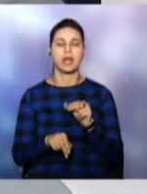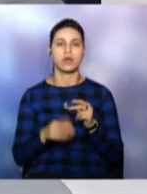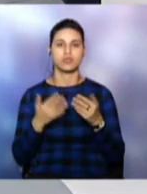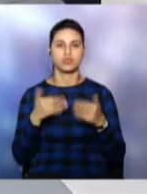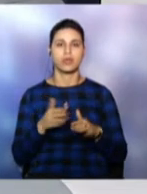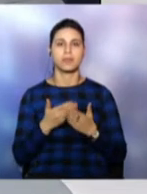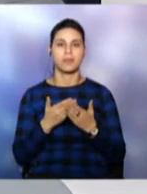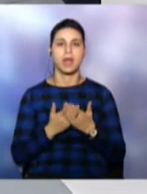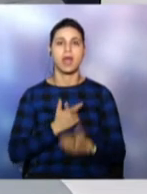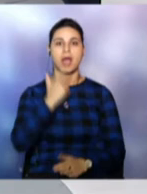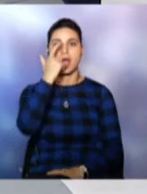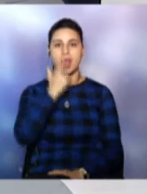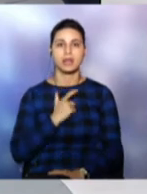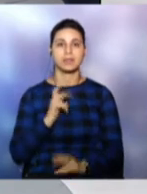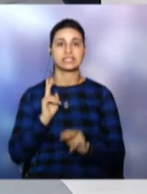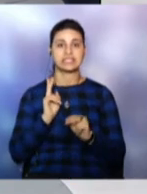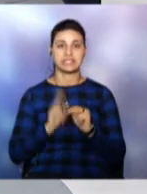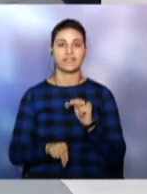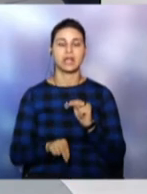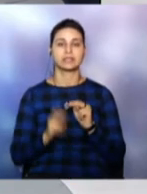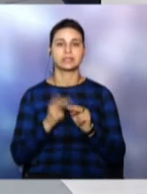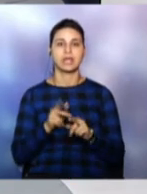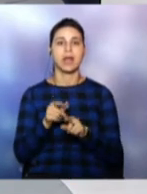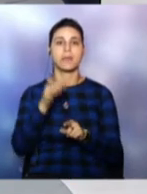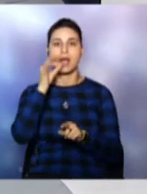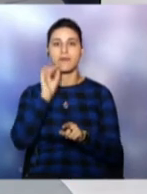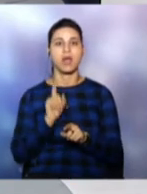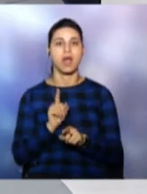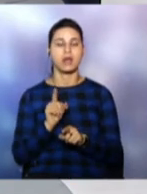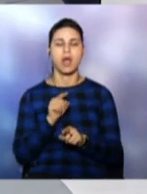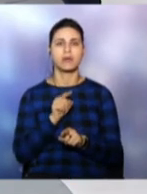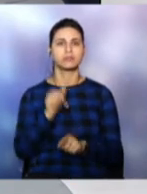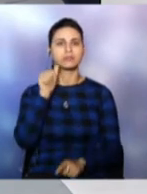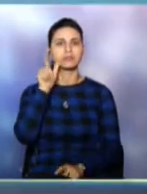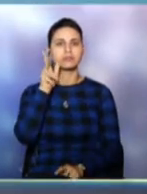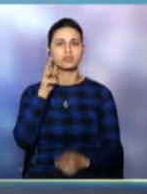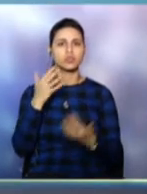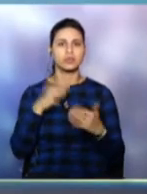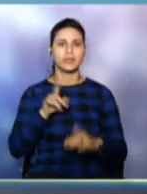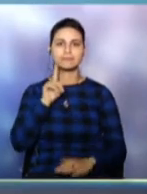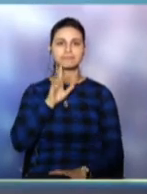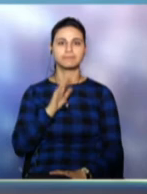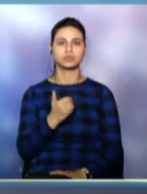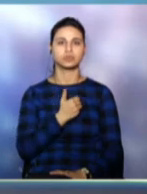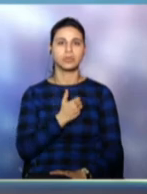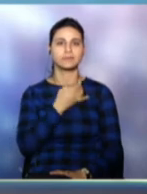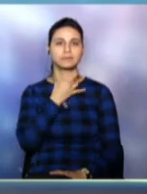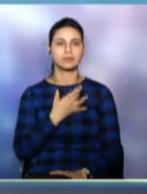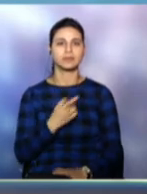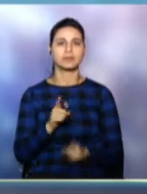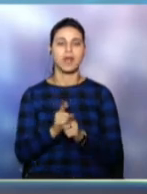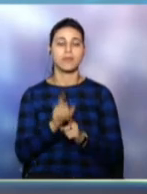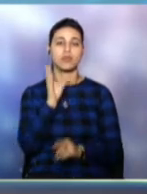ანუ თუ კი ადამიანი წყვეტს აი ამ ნივთიერების მიღებას, მას უჩნდება დისკომფორტი, რომელიც კოფეინის